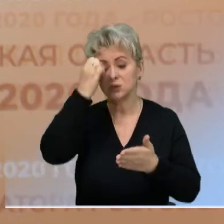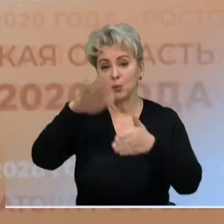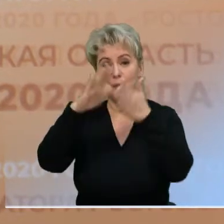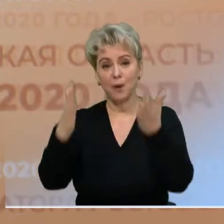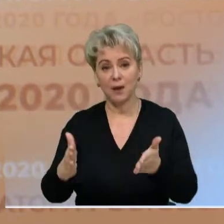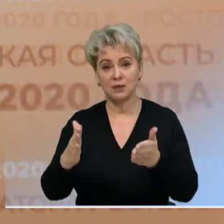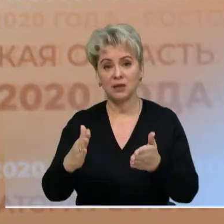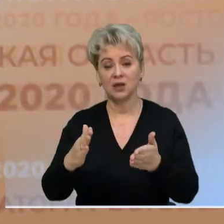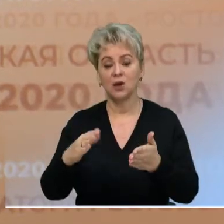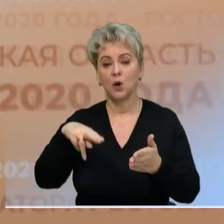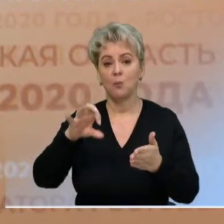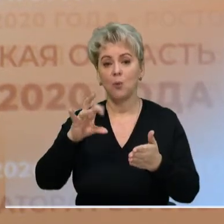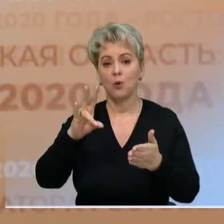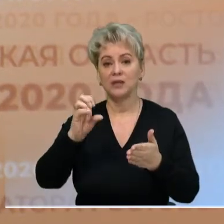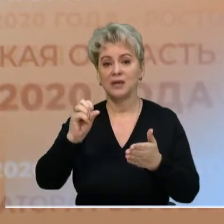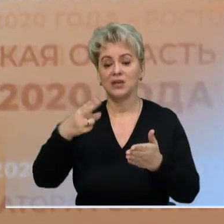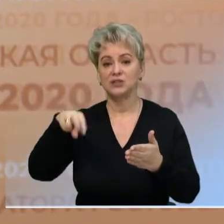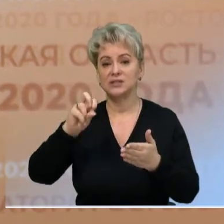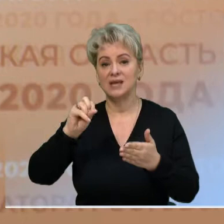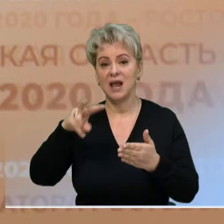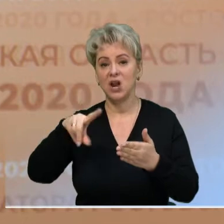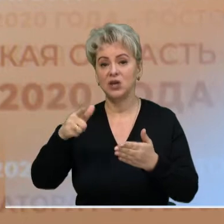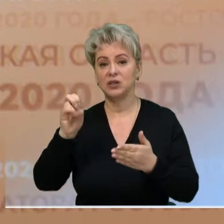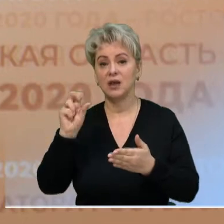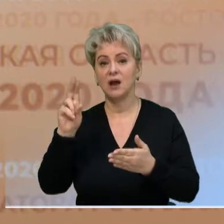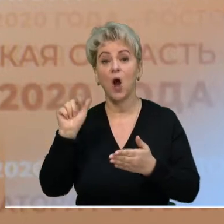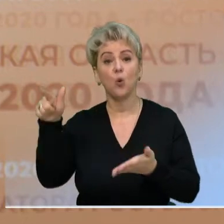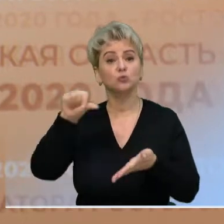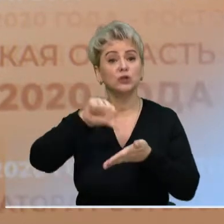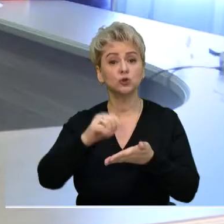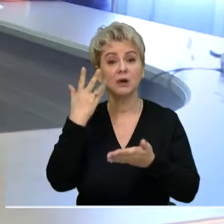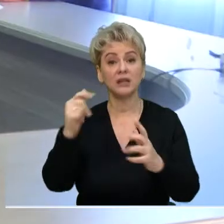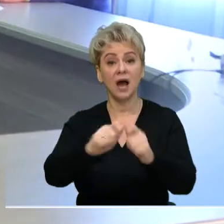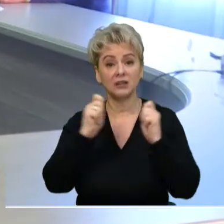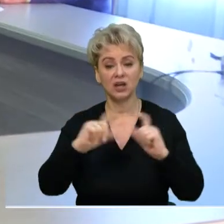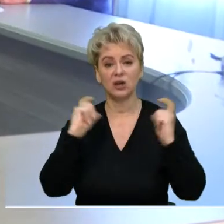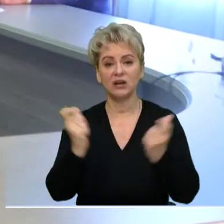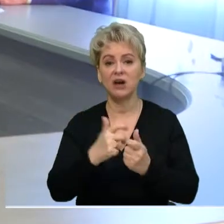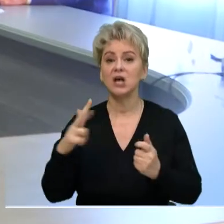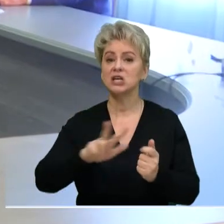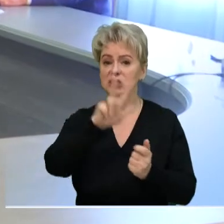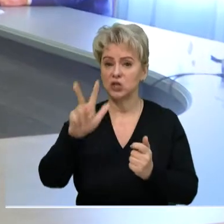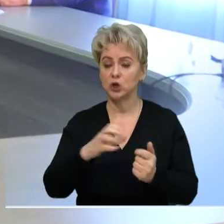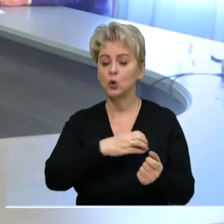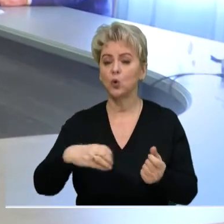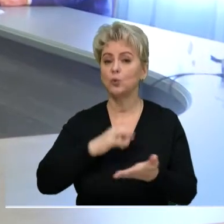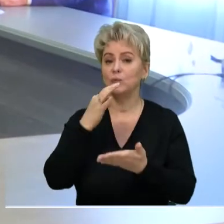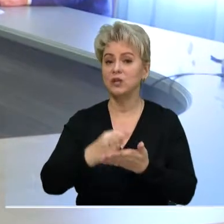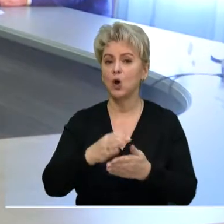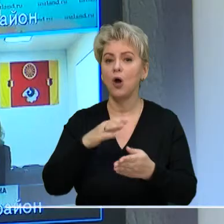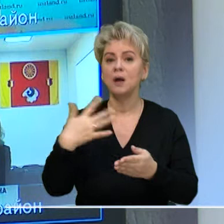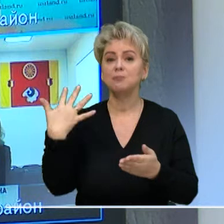Понедельника, да? Он присутствовал при его открытии. Почти за 3 часа губернатор ответил